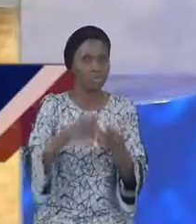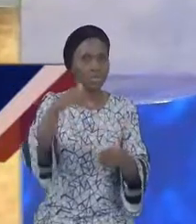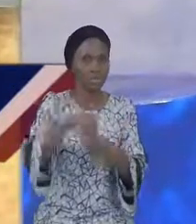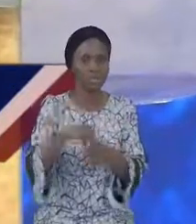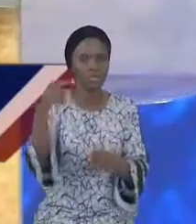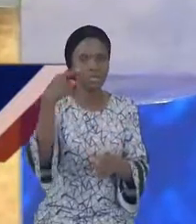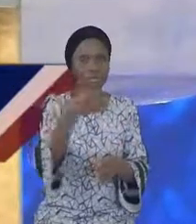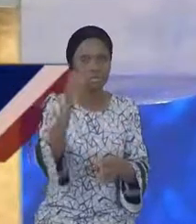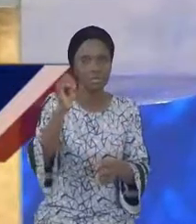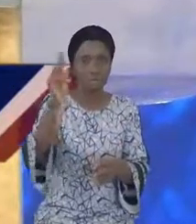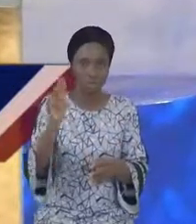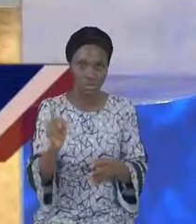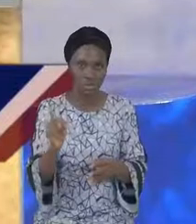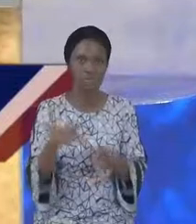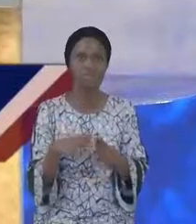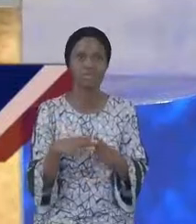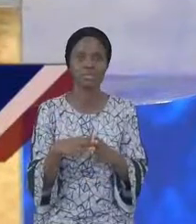en Genèse.